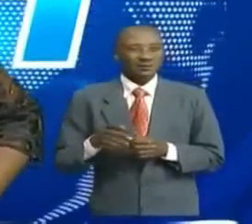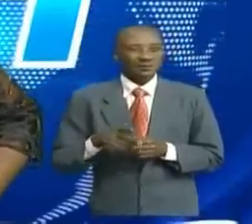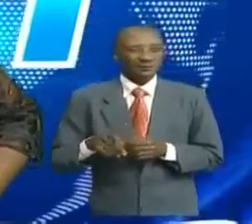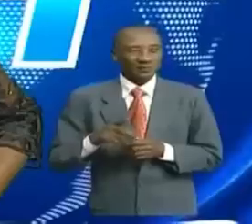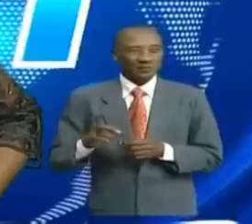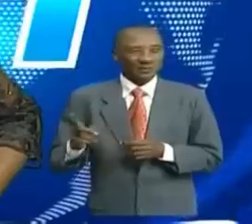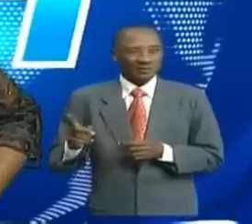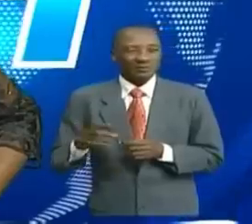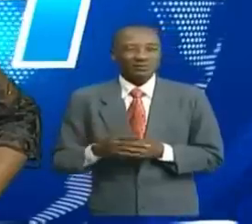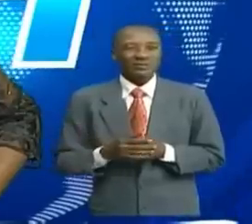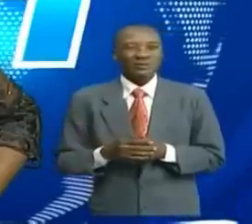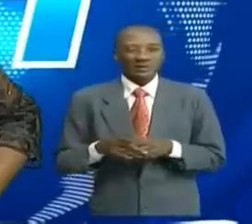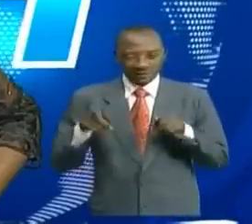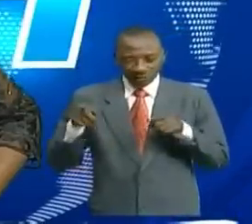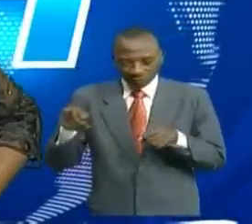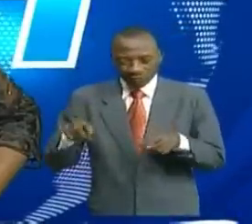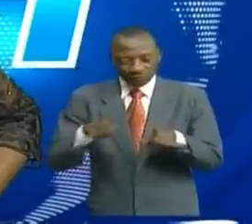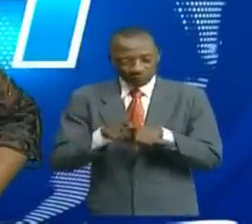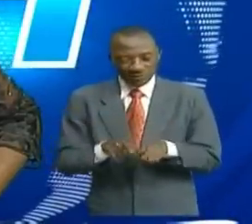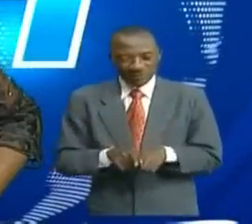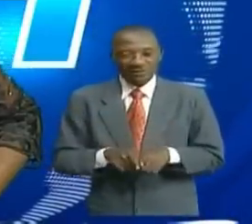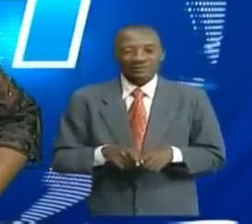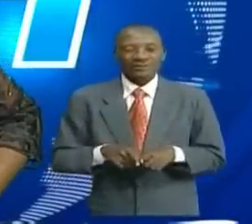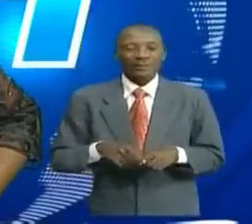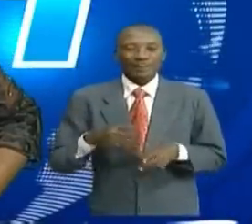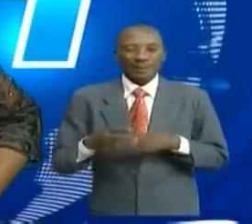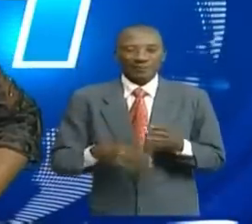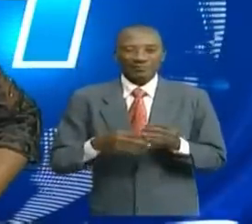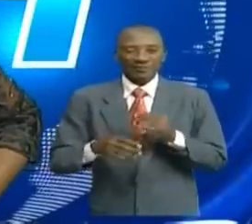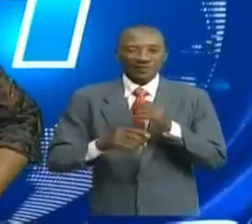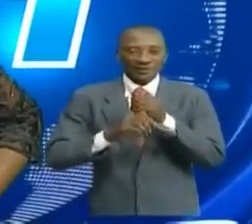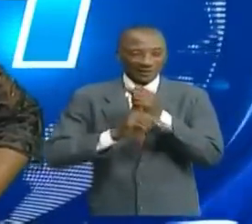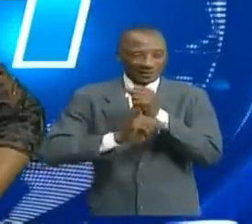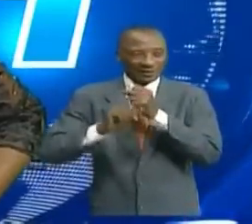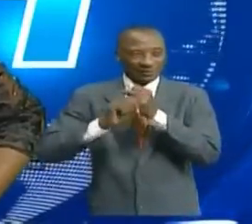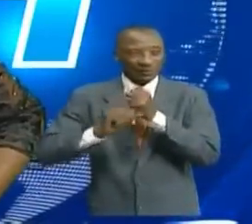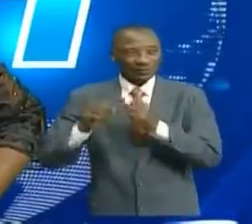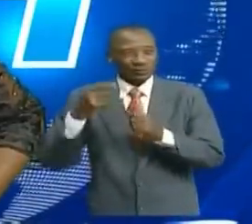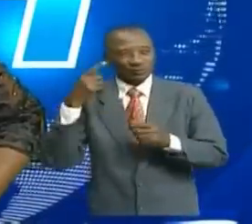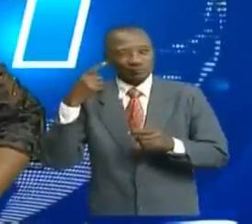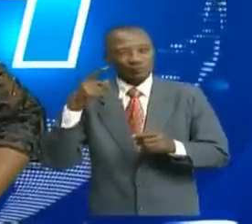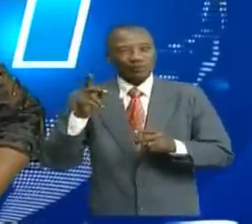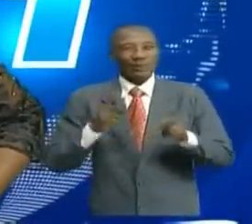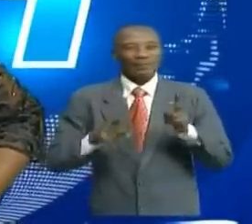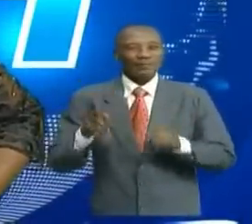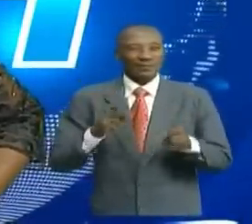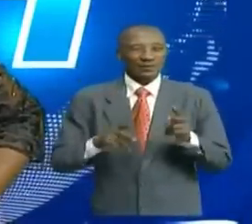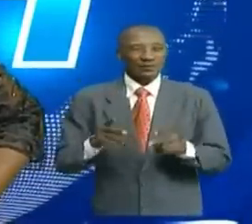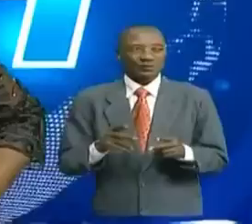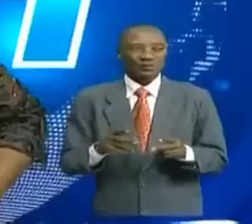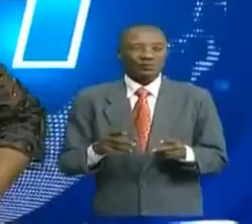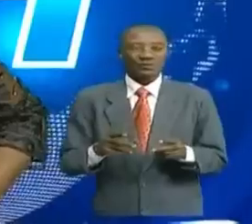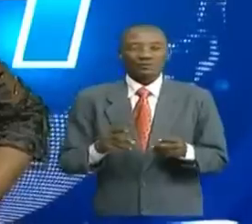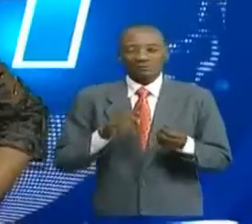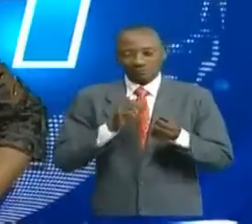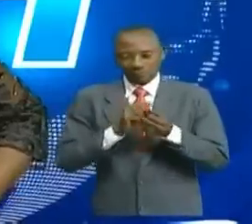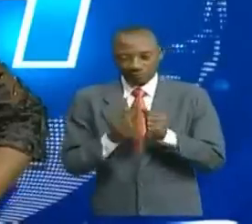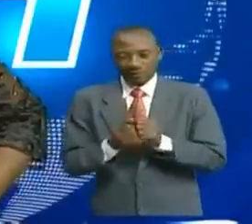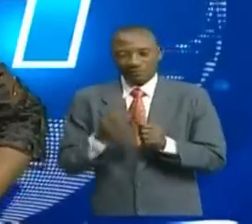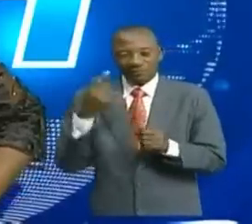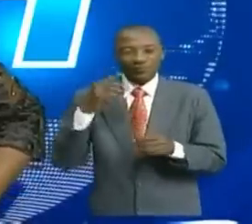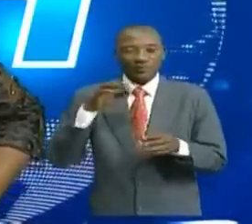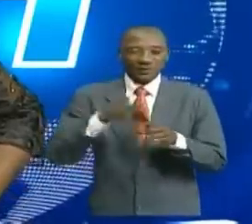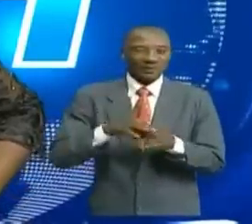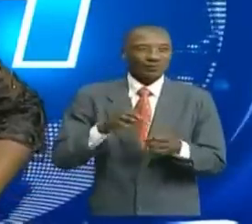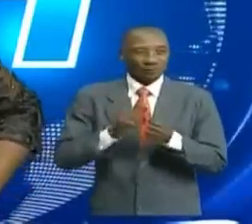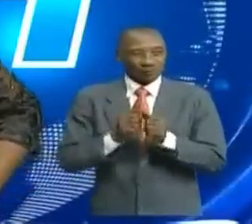la fonction publique pour vérifier les allégations de corruption portées contre le contrôleur venu de